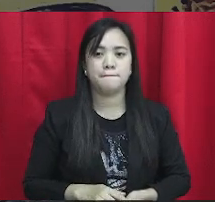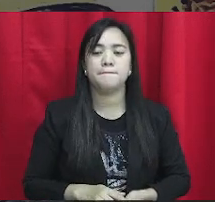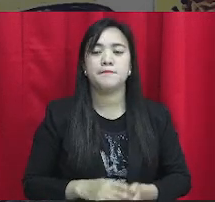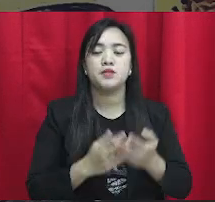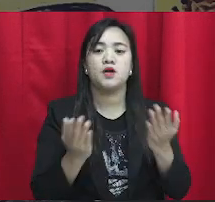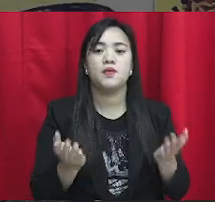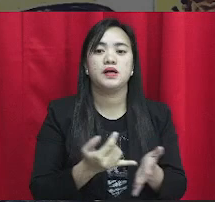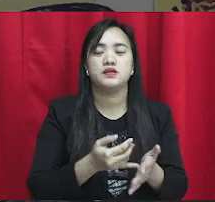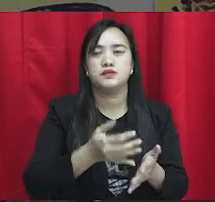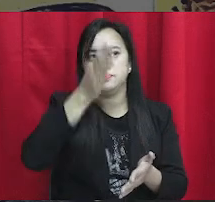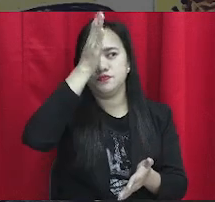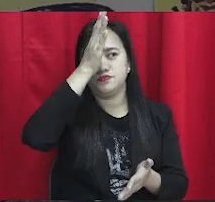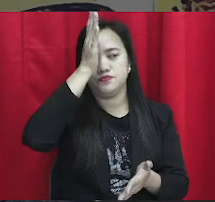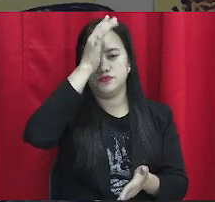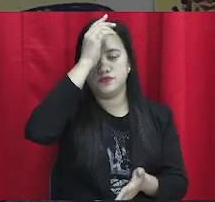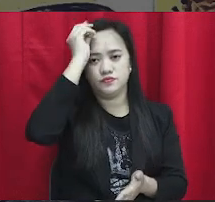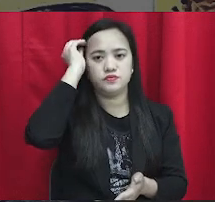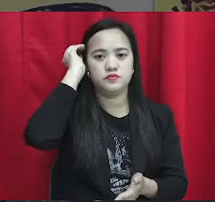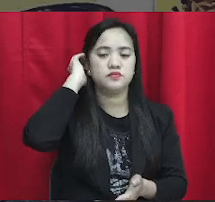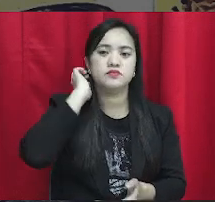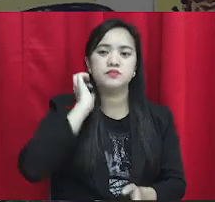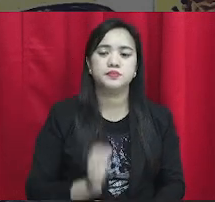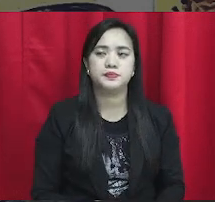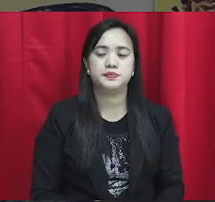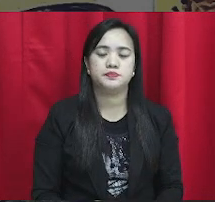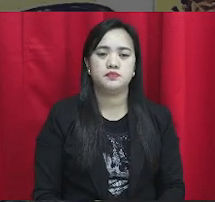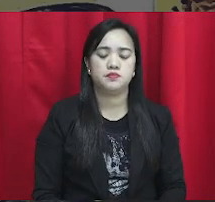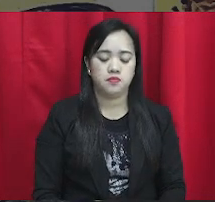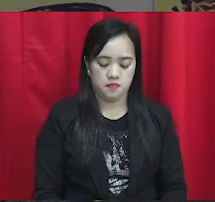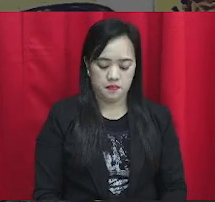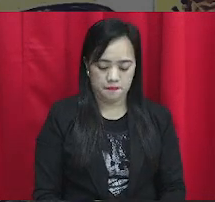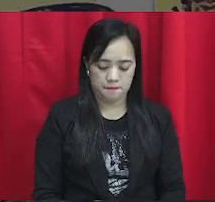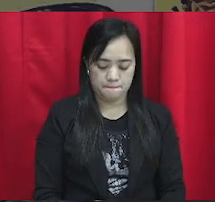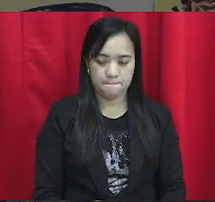Oo. Yeah. Yeah. Yeah, amen.